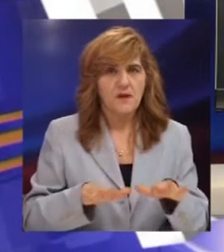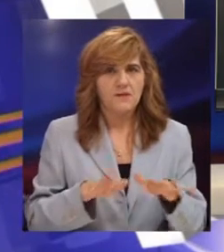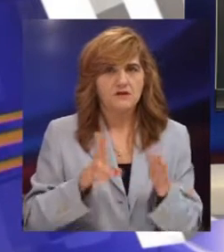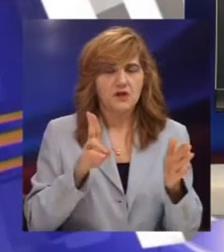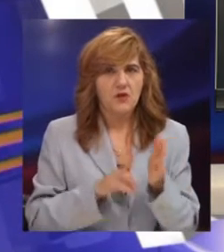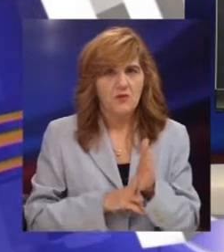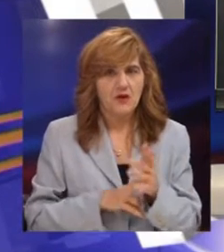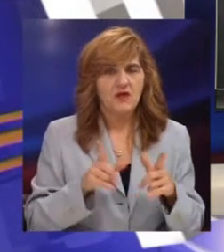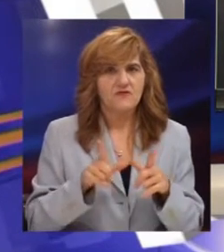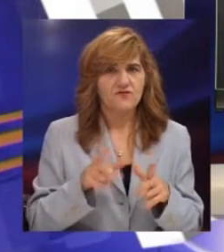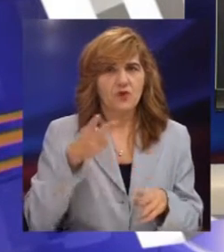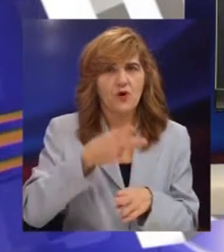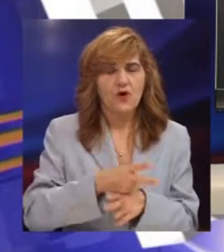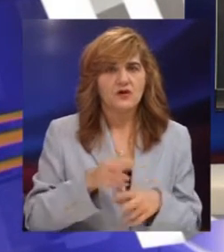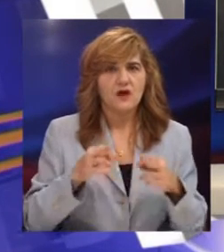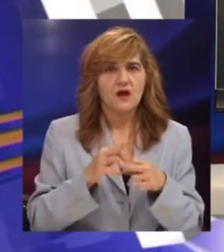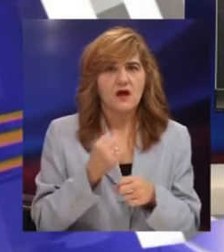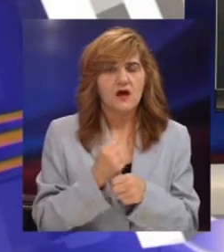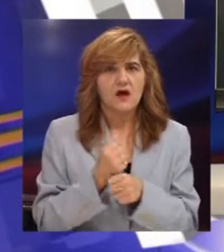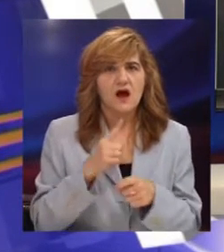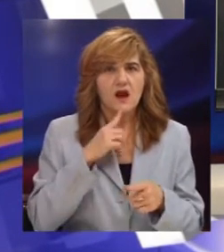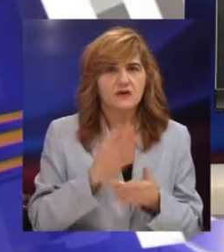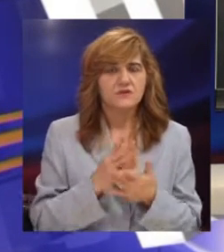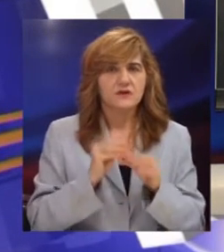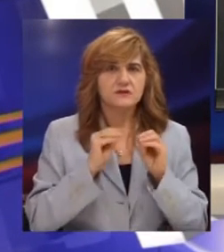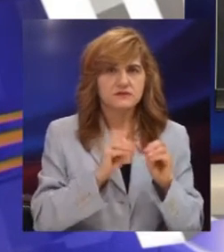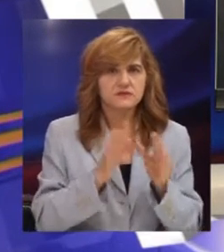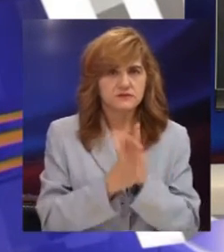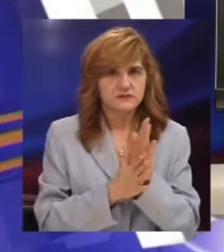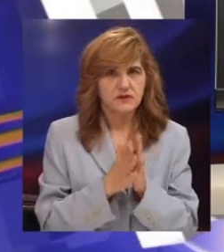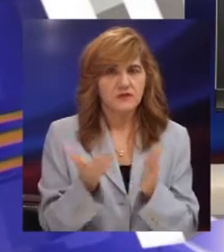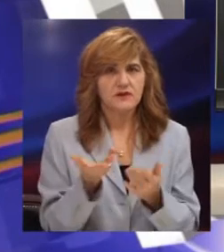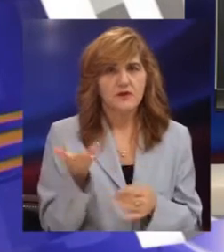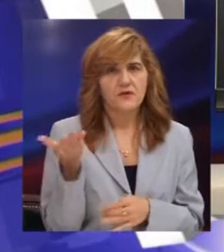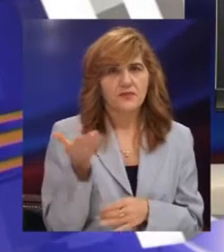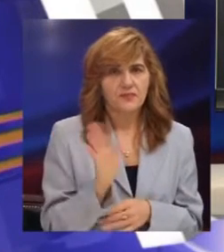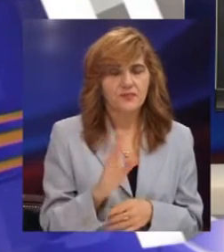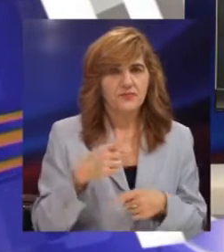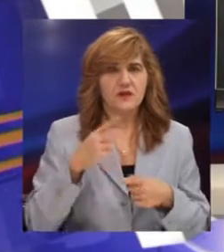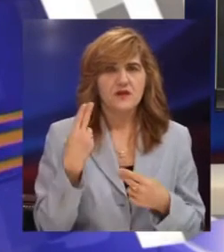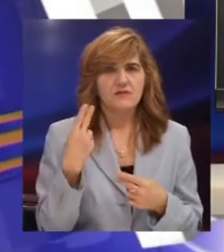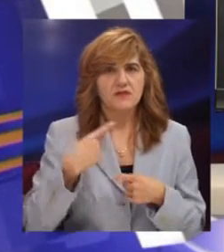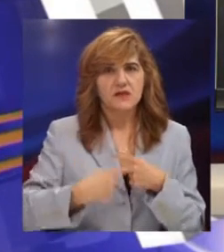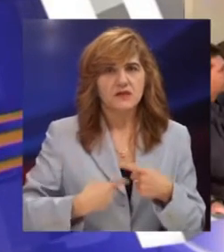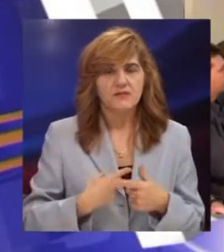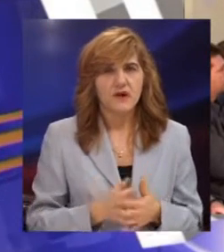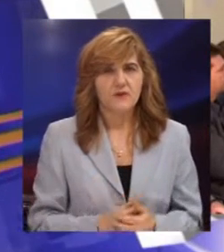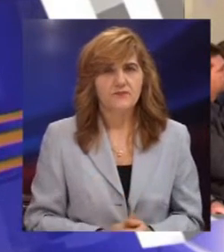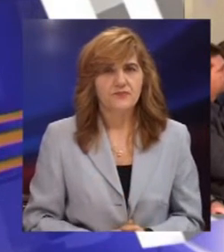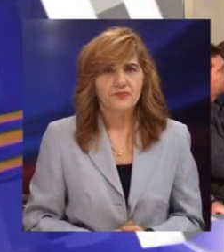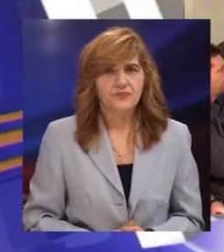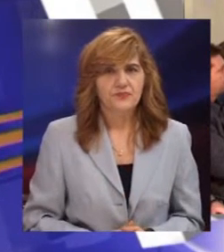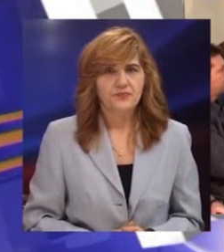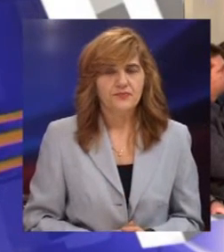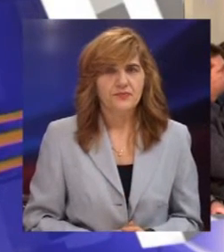Ministarstva pravde i komore izvršitelja u hotelu Galerija, održan je seminar na kome su predstavljene najznačajnije izmene.